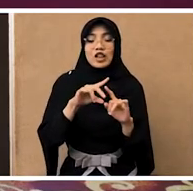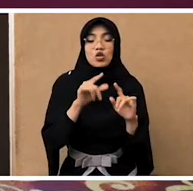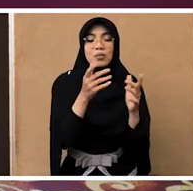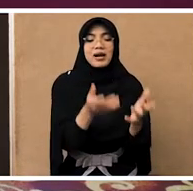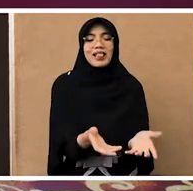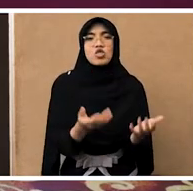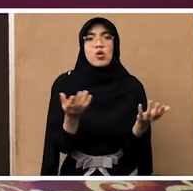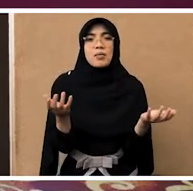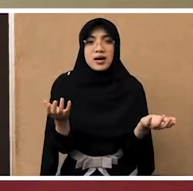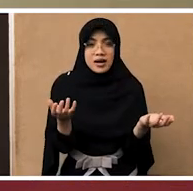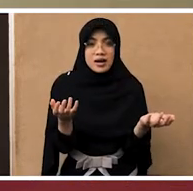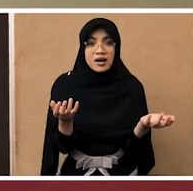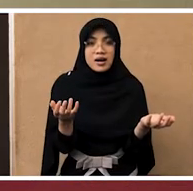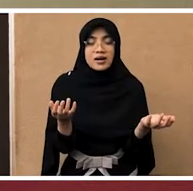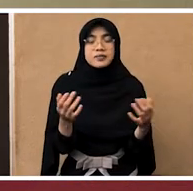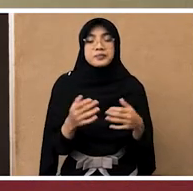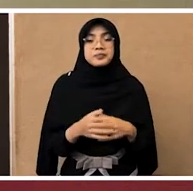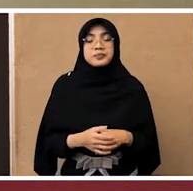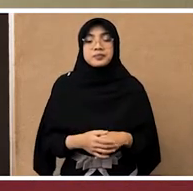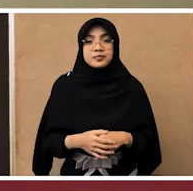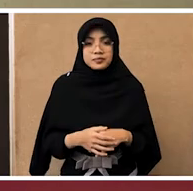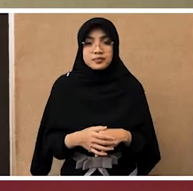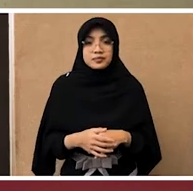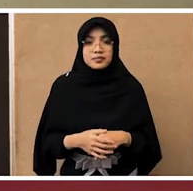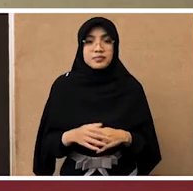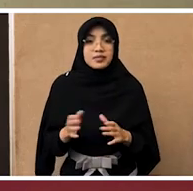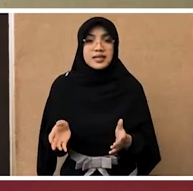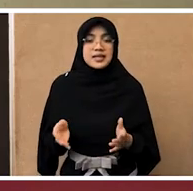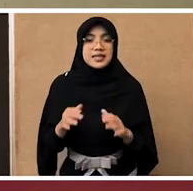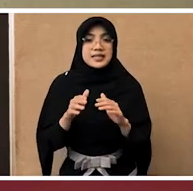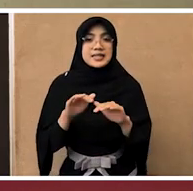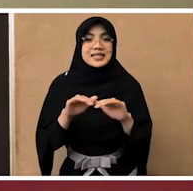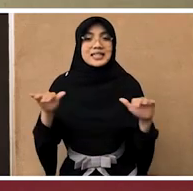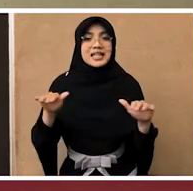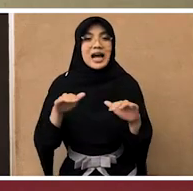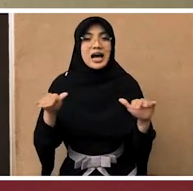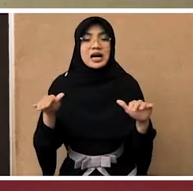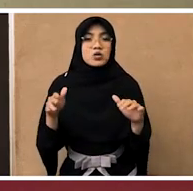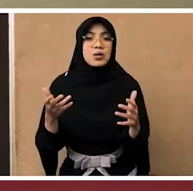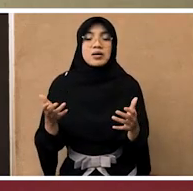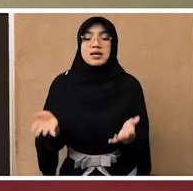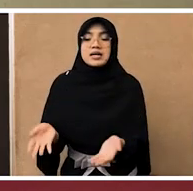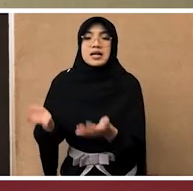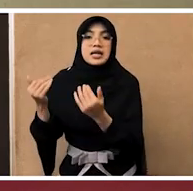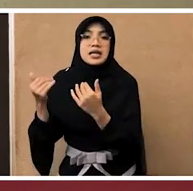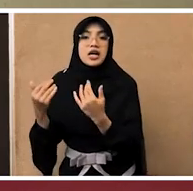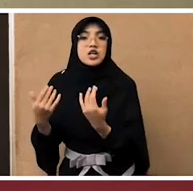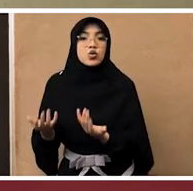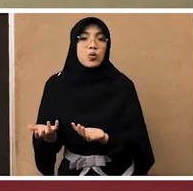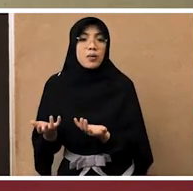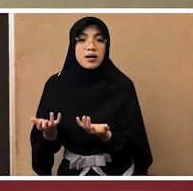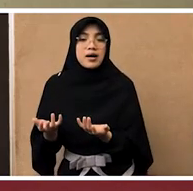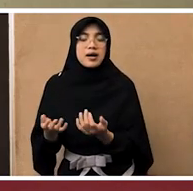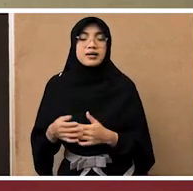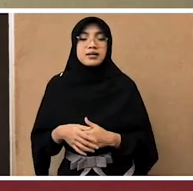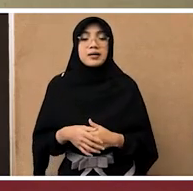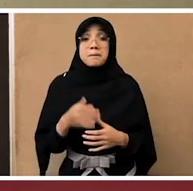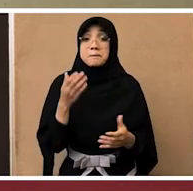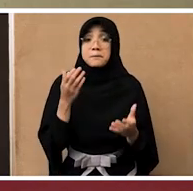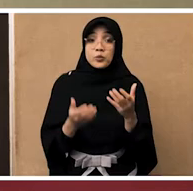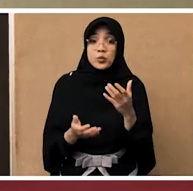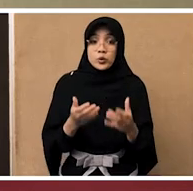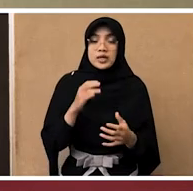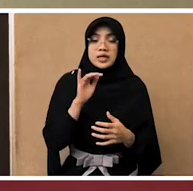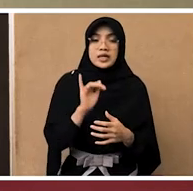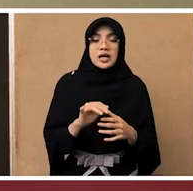apa ya kan Terus kemudian sedang itu apa ringan itu apa meskipun